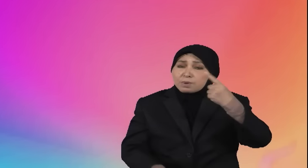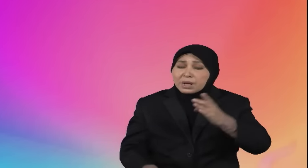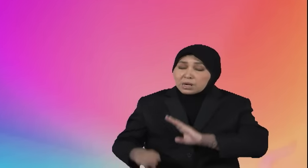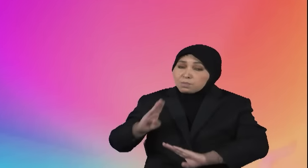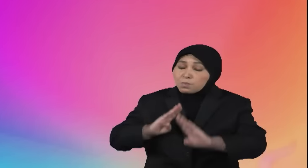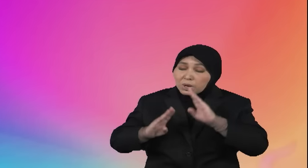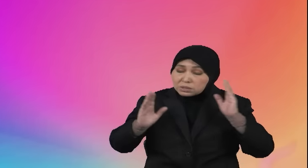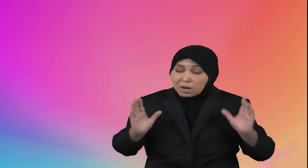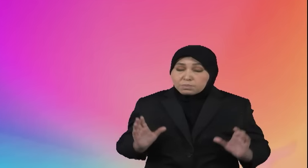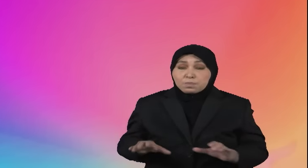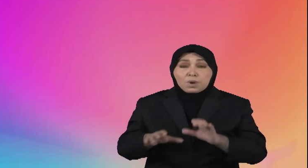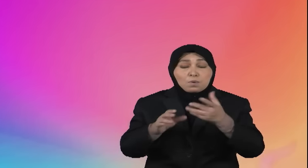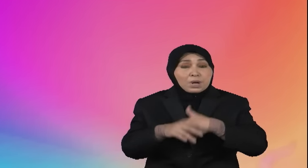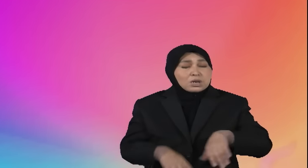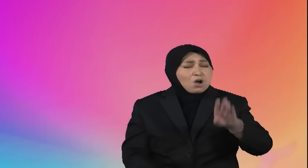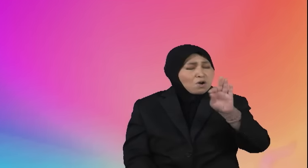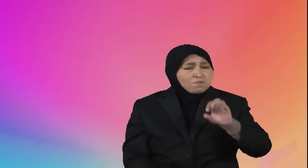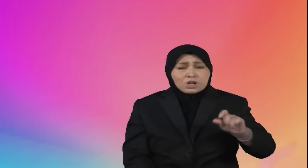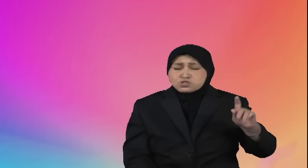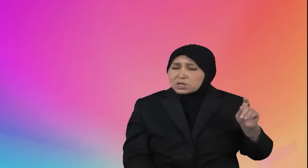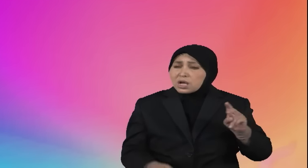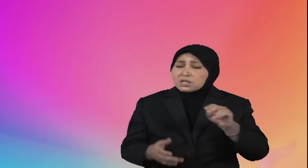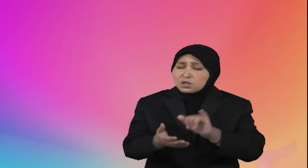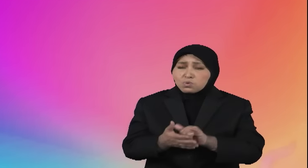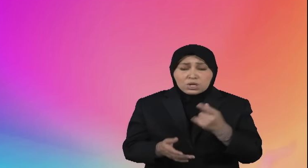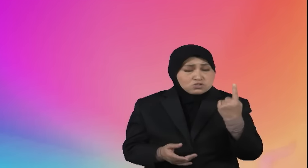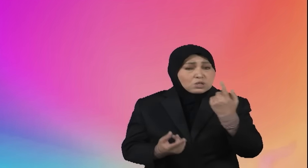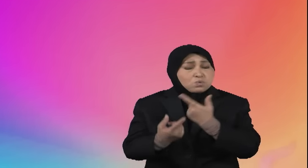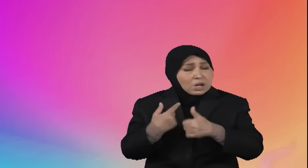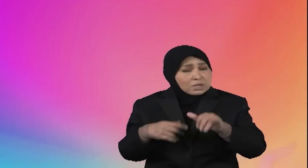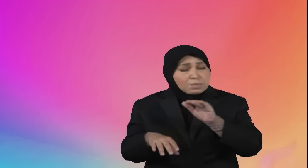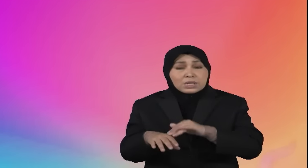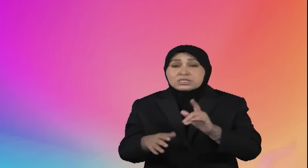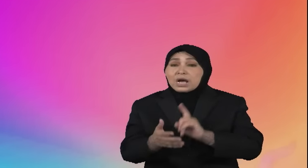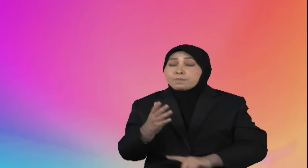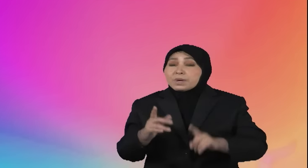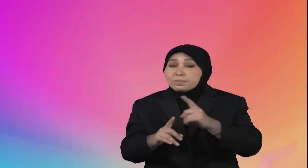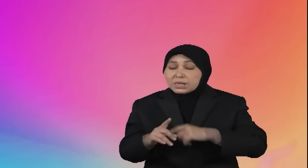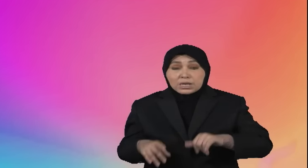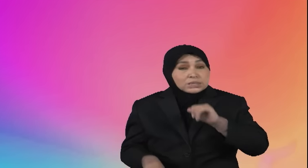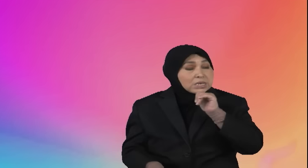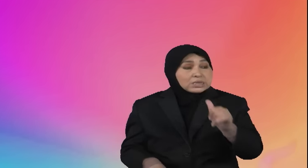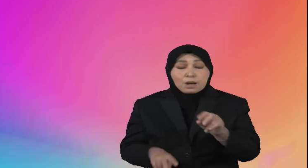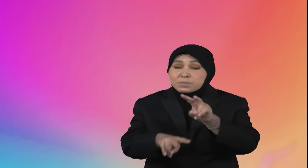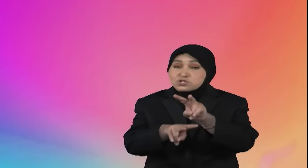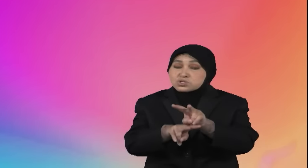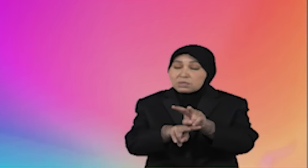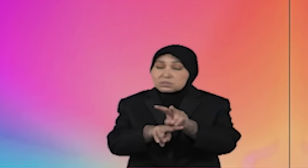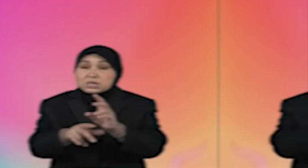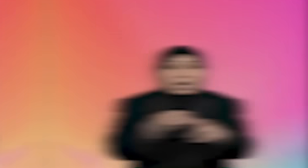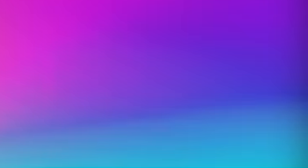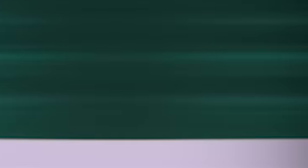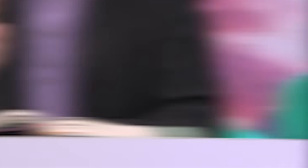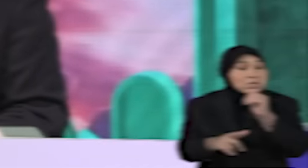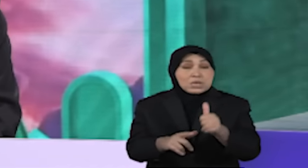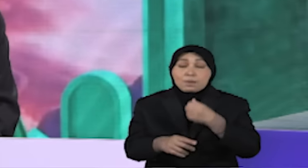yang mendorong kepada kefasikan, kefasikan itu. Dan salah satunya ialah apabila tidak bersaksi ataupun